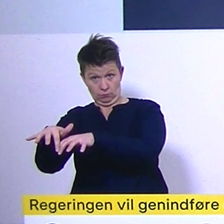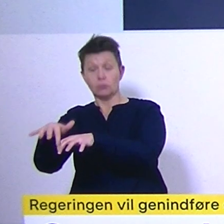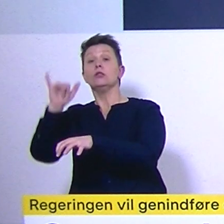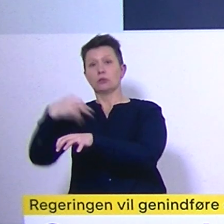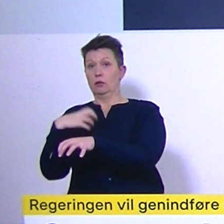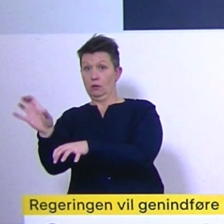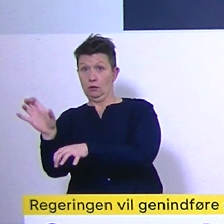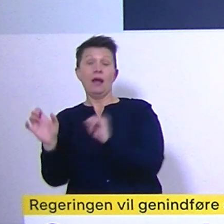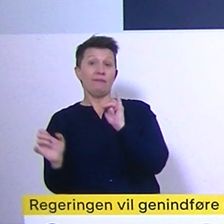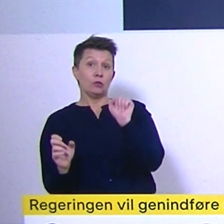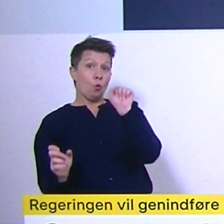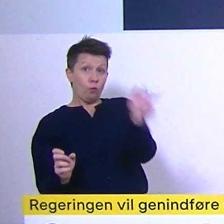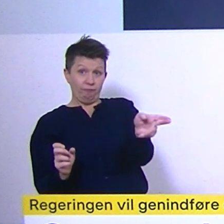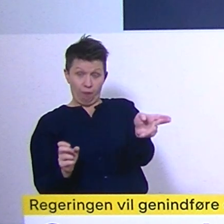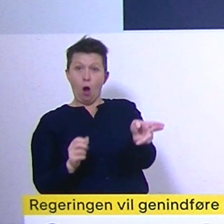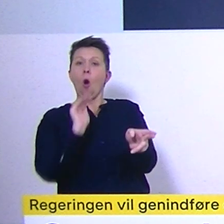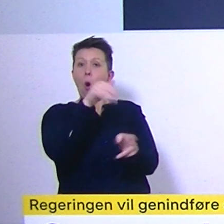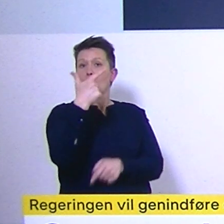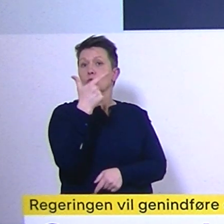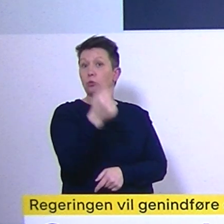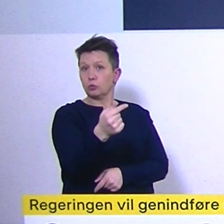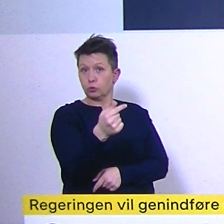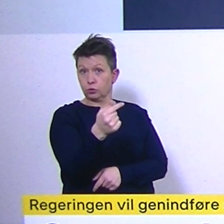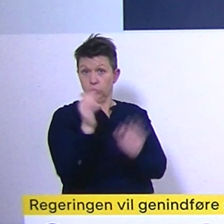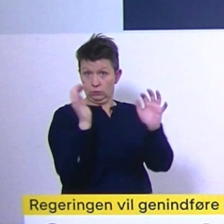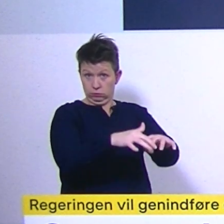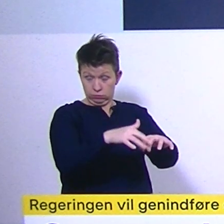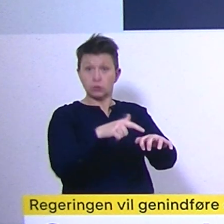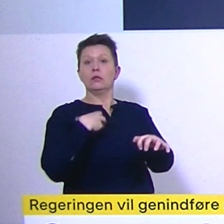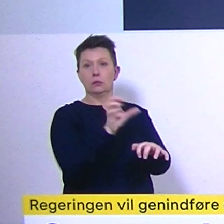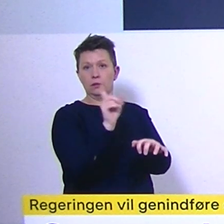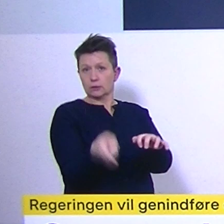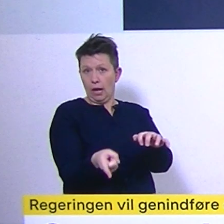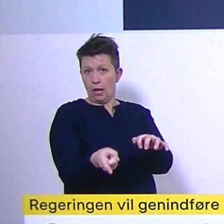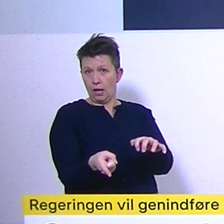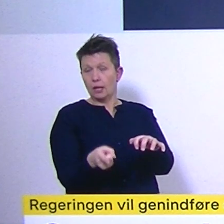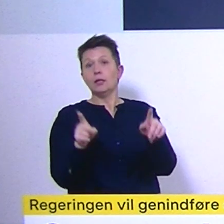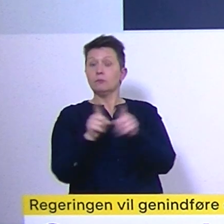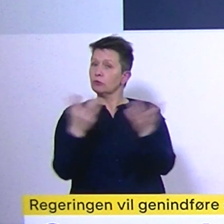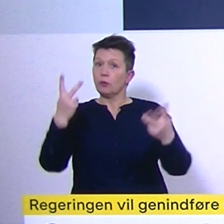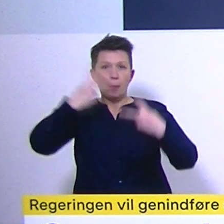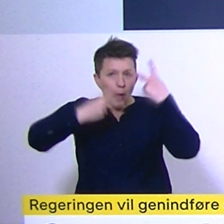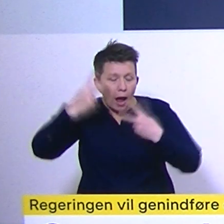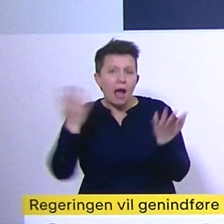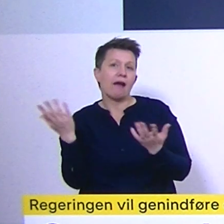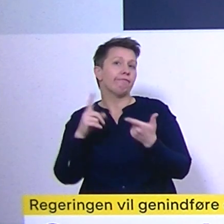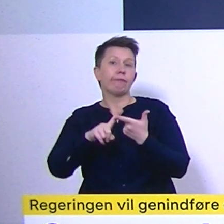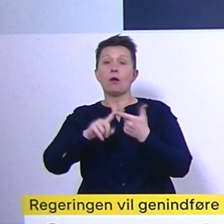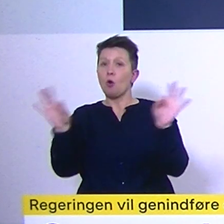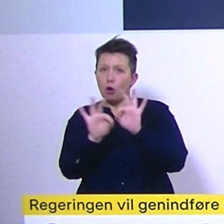tilskuere. Og det vil så gælde for koncerter og scenekunstforestillinger, biografer og storskærmsarrangementer,